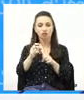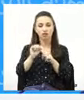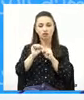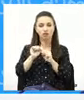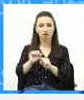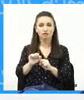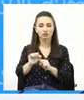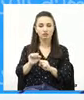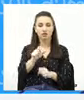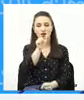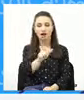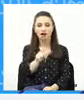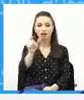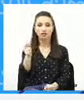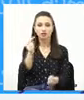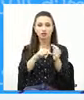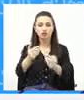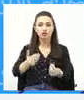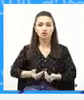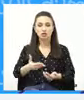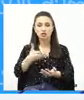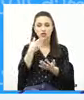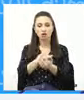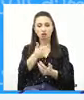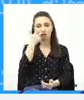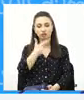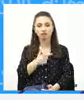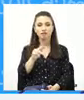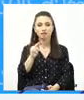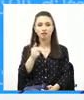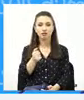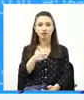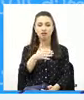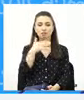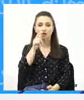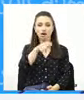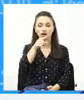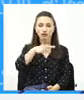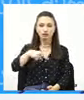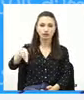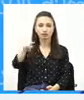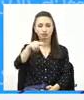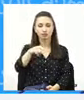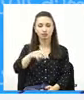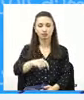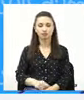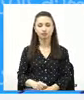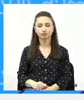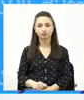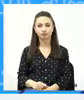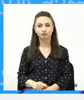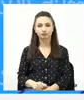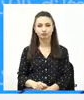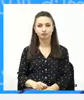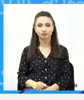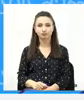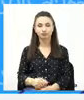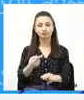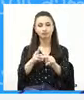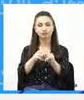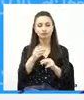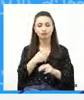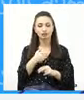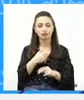დავიცვათ ადამიანების სიცოცხლე საკუთარი თავი და ირგლივ ყოფი ადამიანები. Აქვე